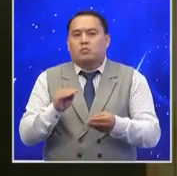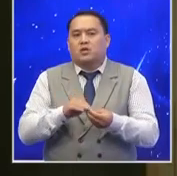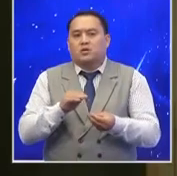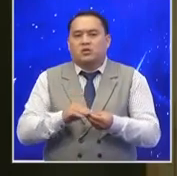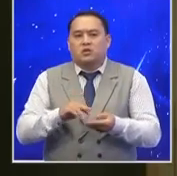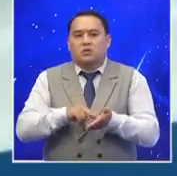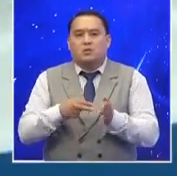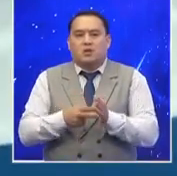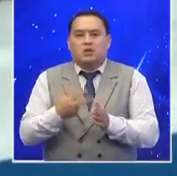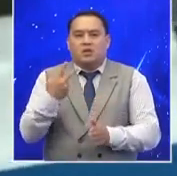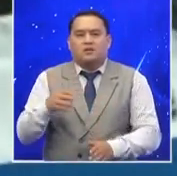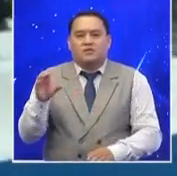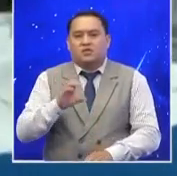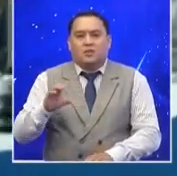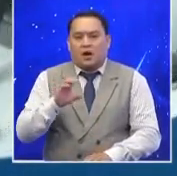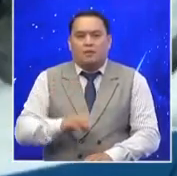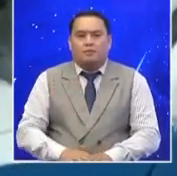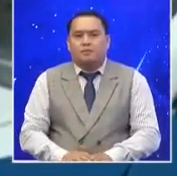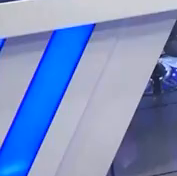фильма запланирована на 3 сентября.